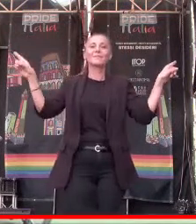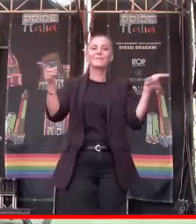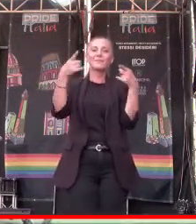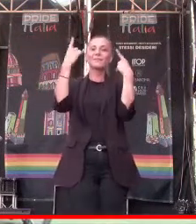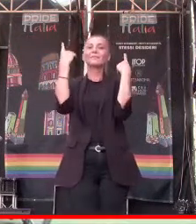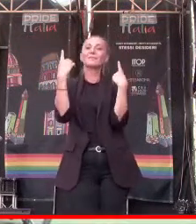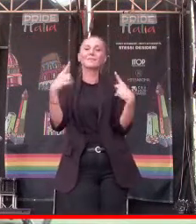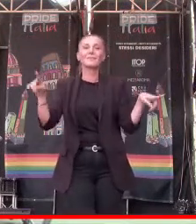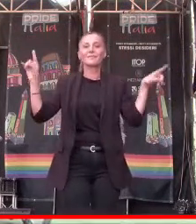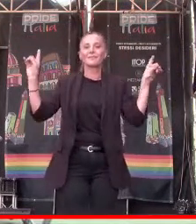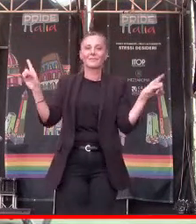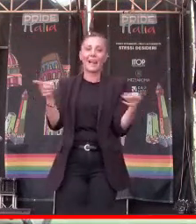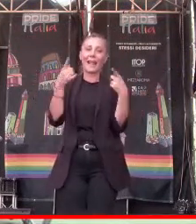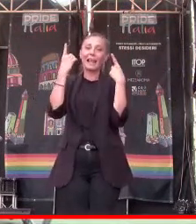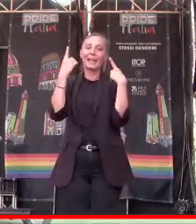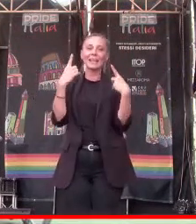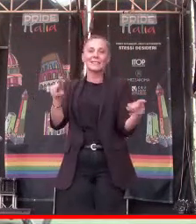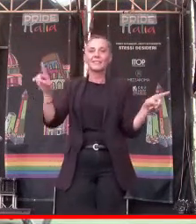Questi sono i nostri mezzi.